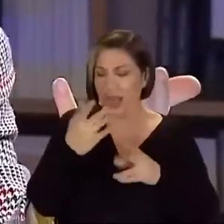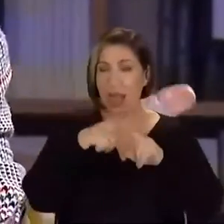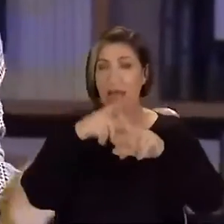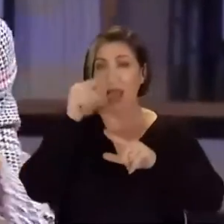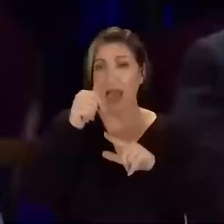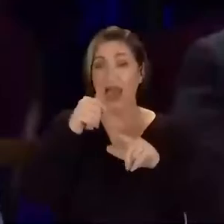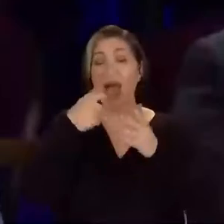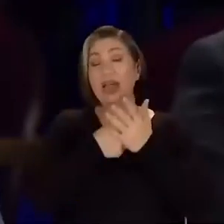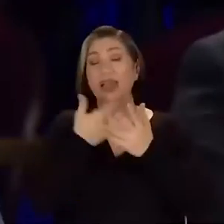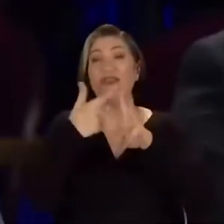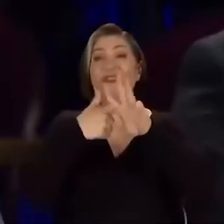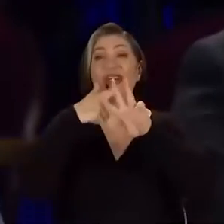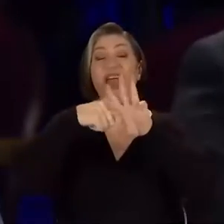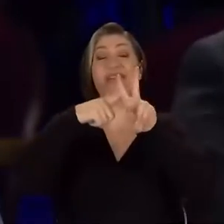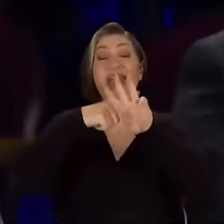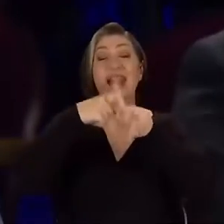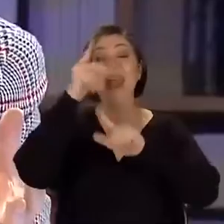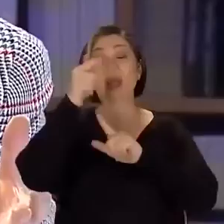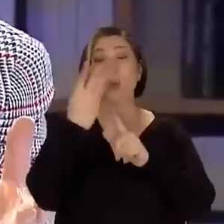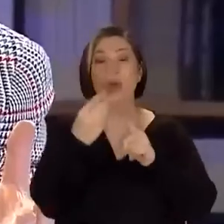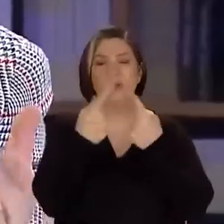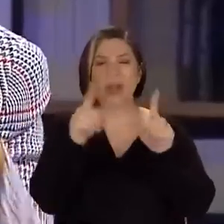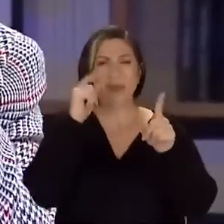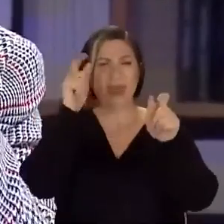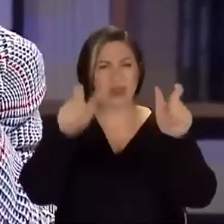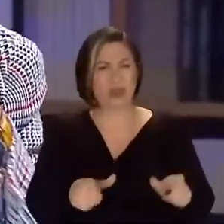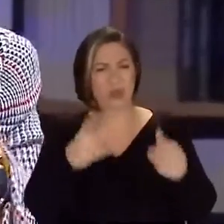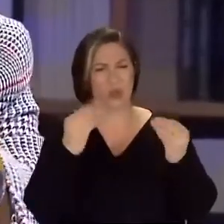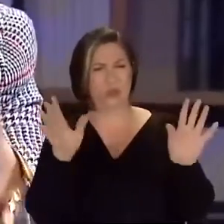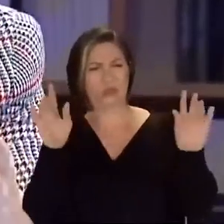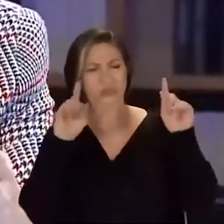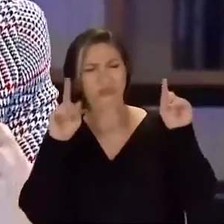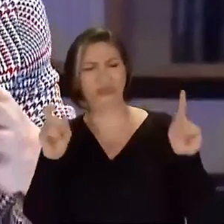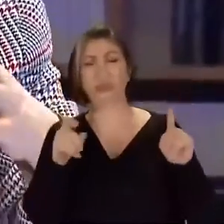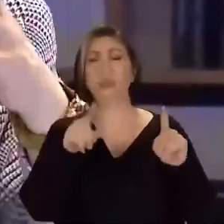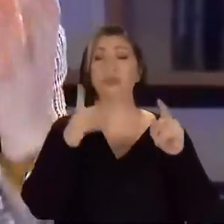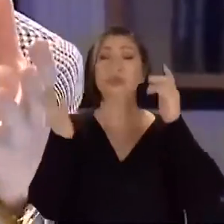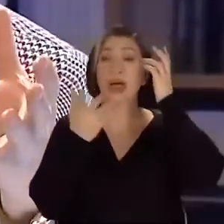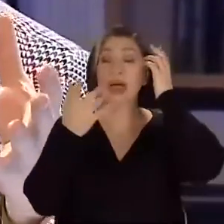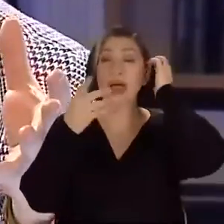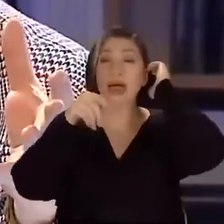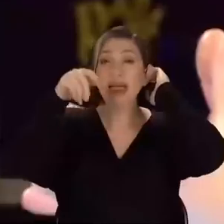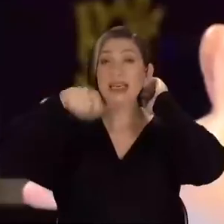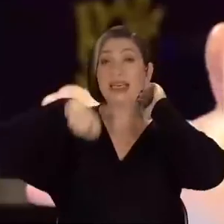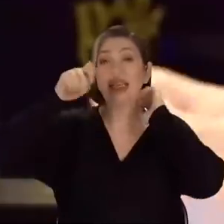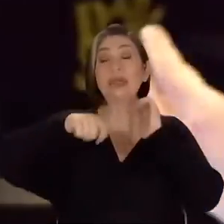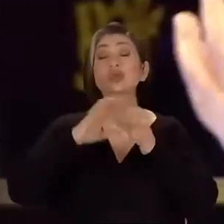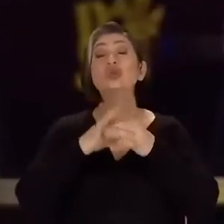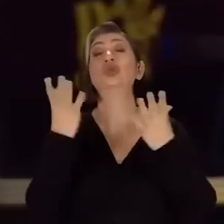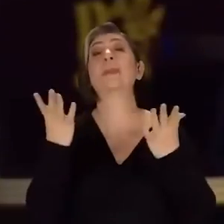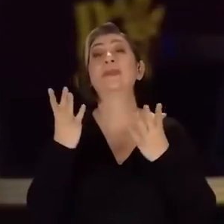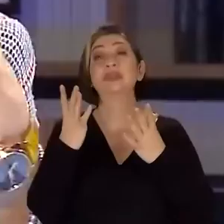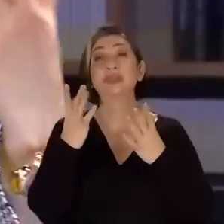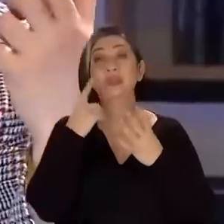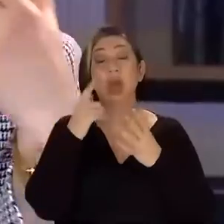ise adı oluyor Veli. Yani tamamen iki farklı insana dönüşüyor. Şimdi daha bak bunu kredi kartında çözememiş durumda